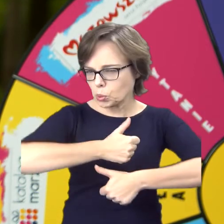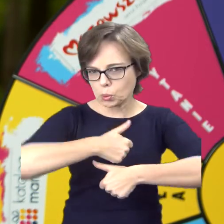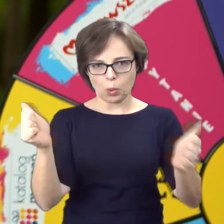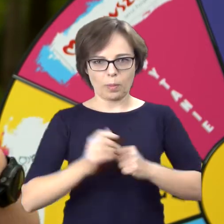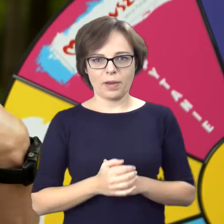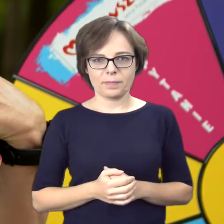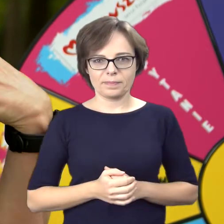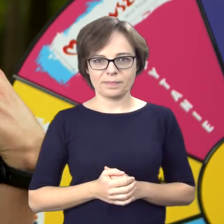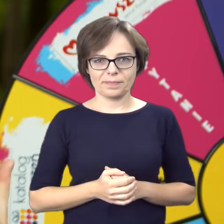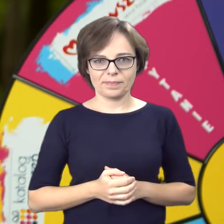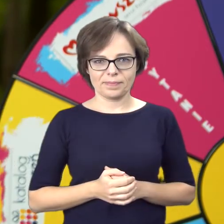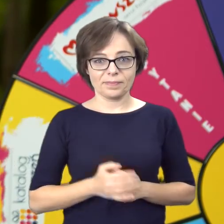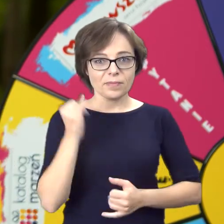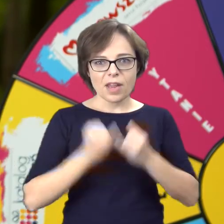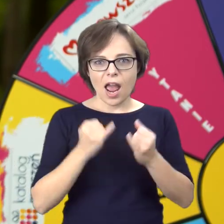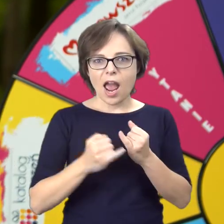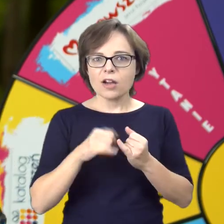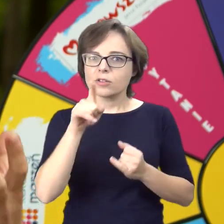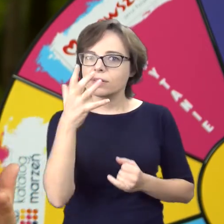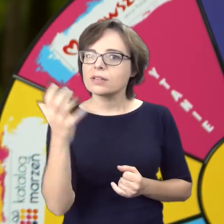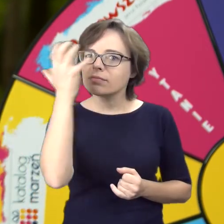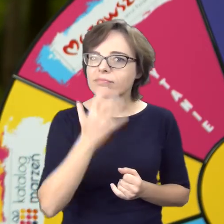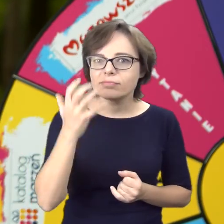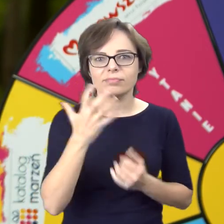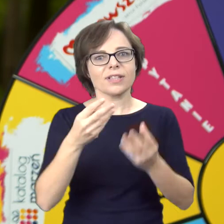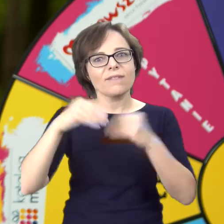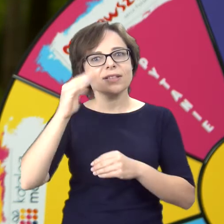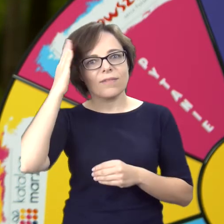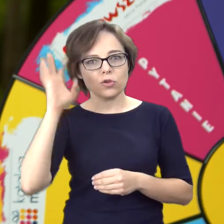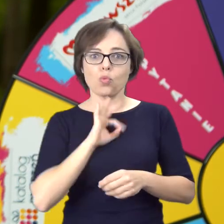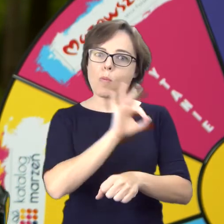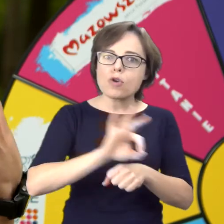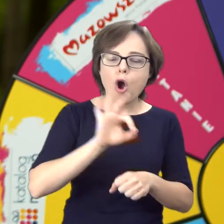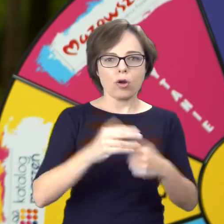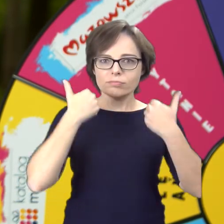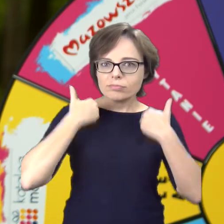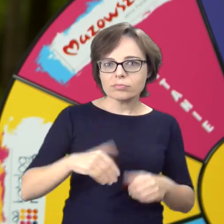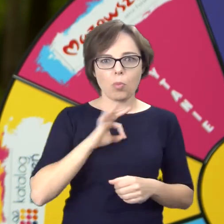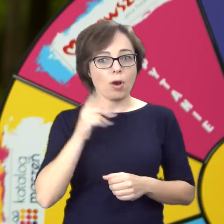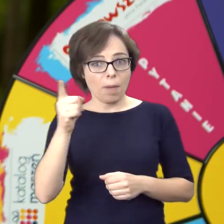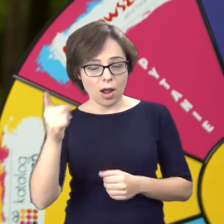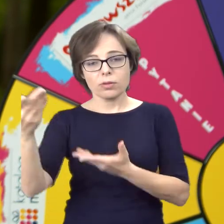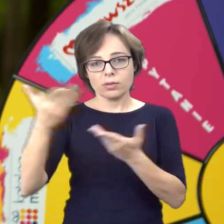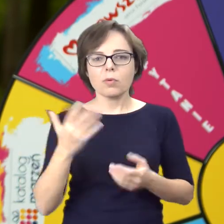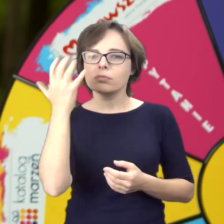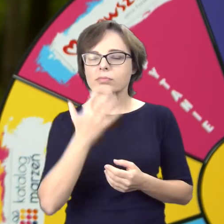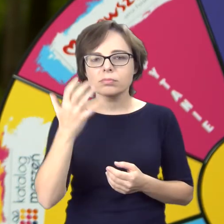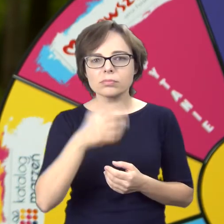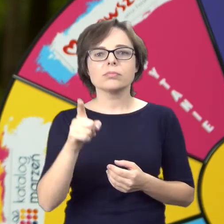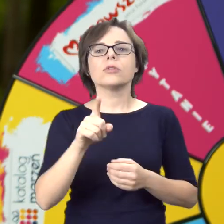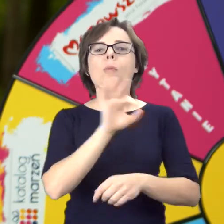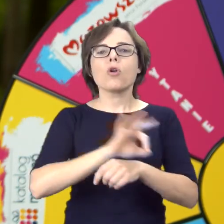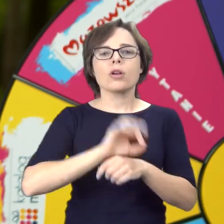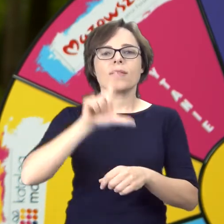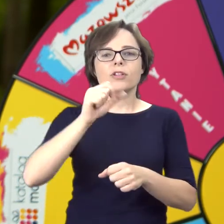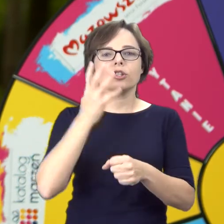będzie super. Jeżeli chcecie śledzić mój projekt, chcecie się coś więcej dowiedzieć o mnie, o moich maratonach, zapraszam do śledzenia projektu 249